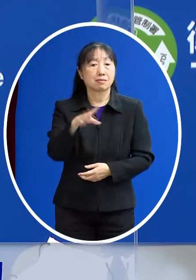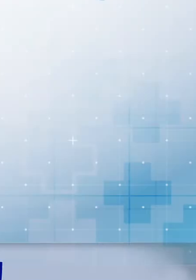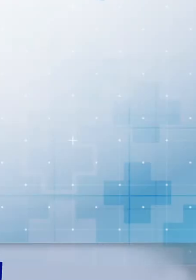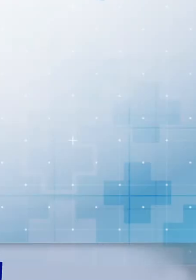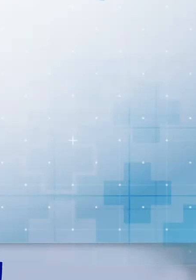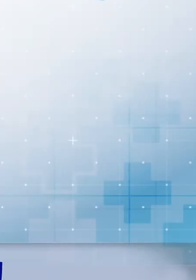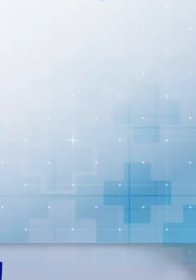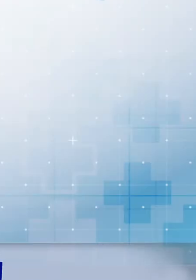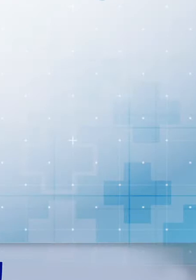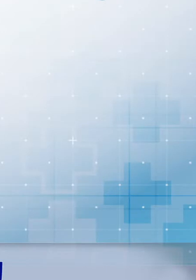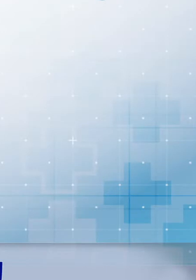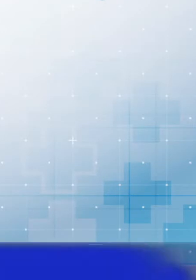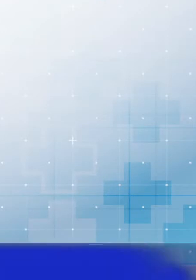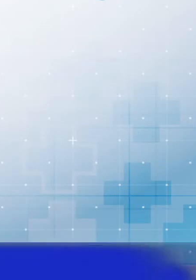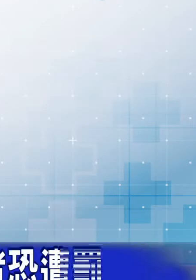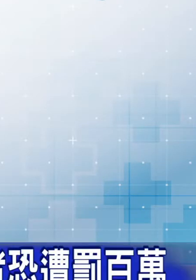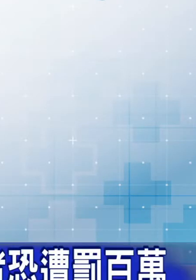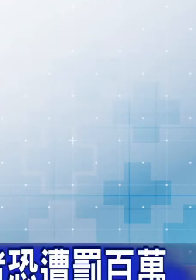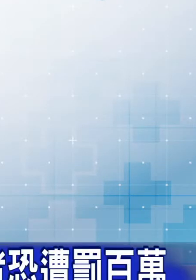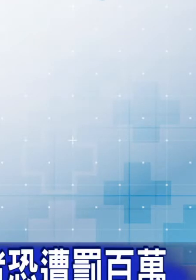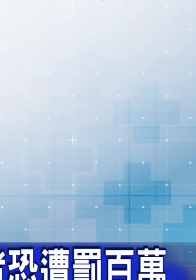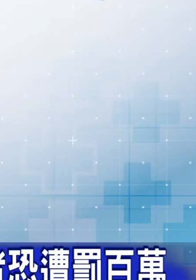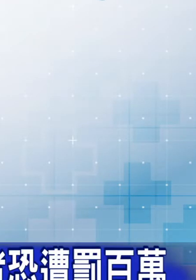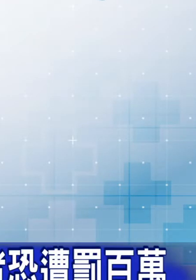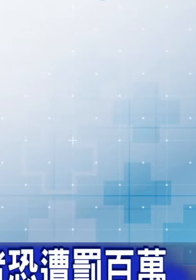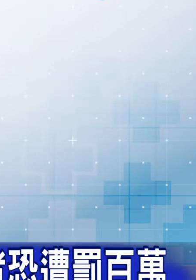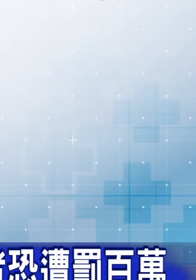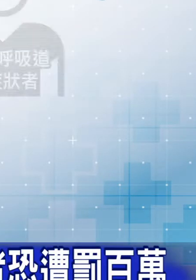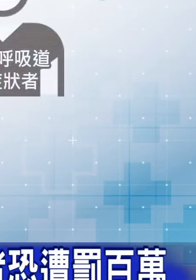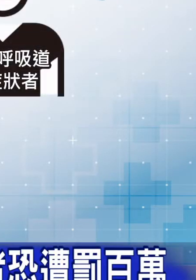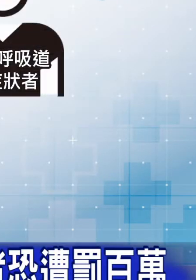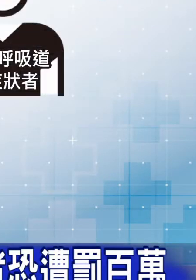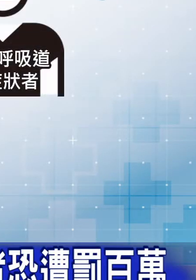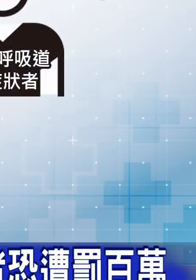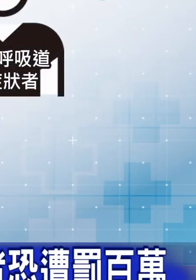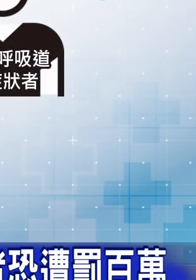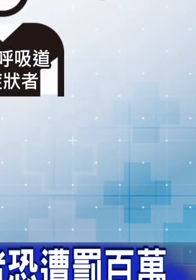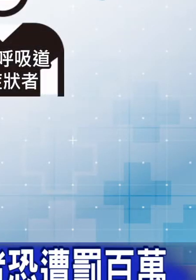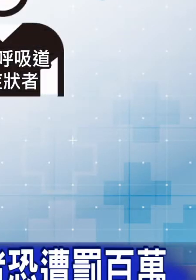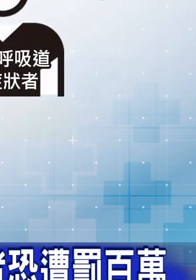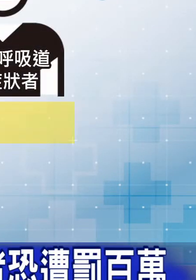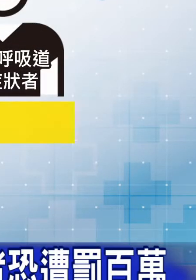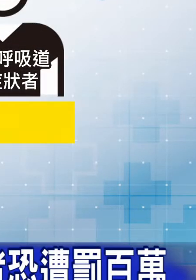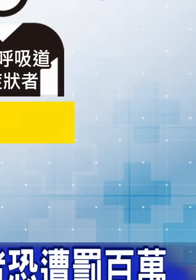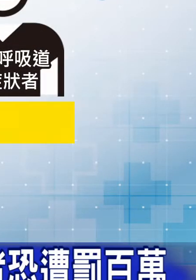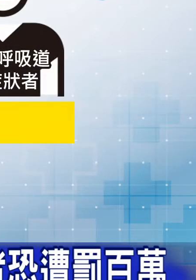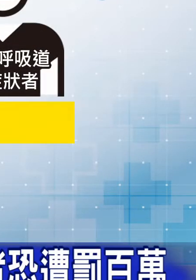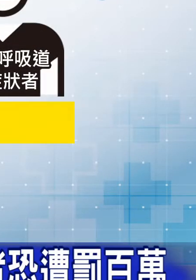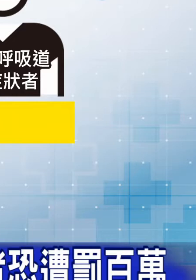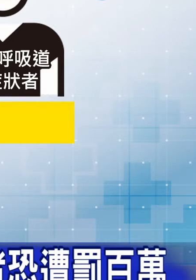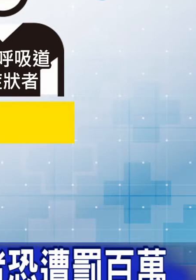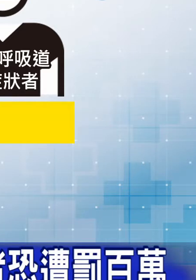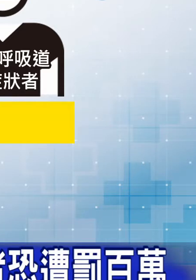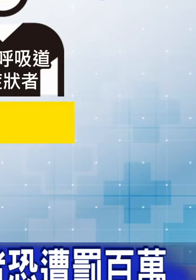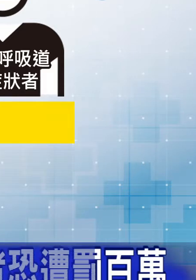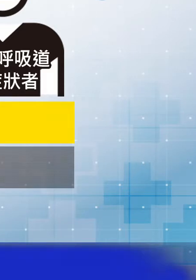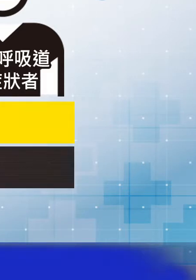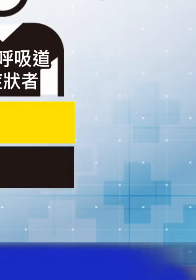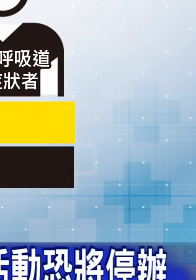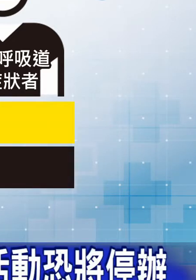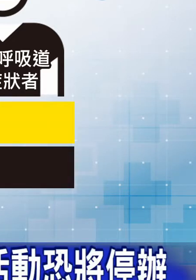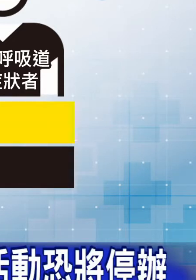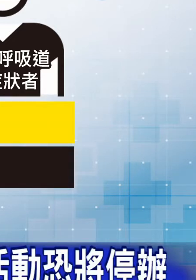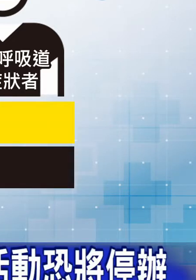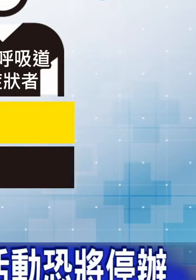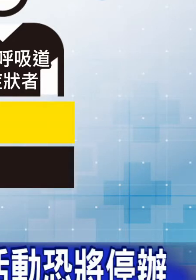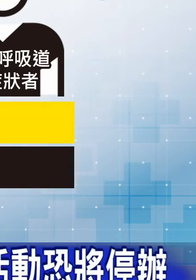办活动。 另外，像是居家隔离、检疫以及自主健康管理者和有相关症状的人，通通不能参加跨年活动，违